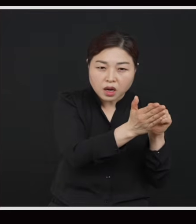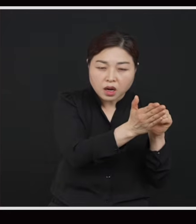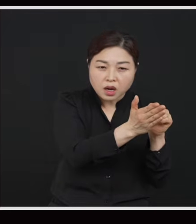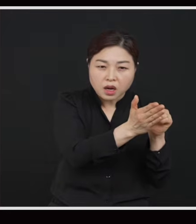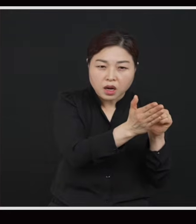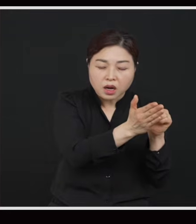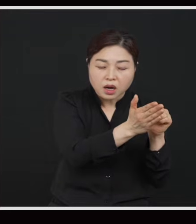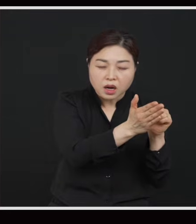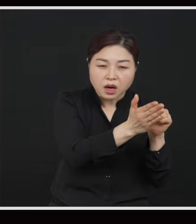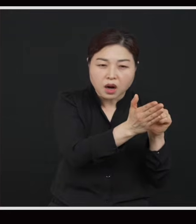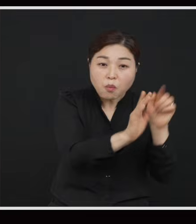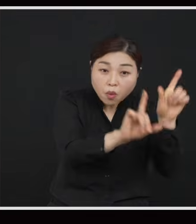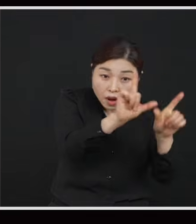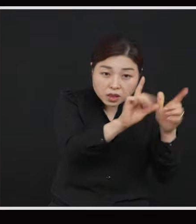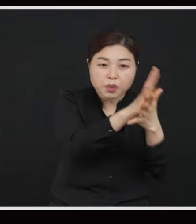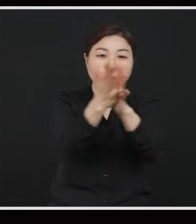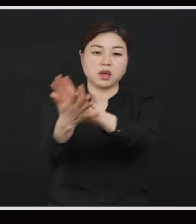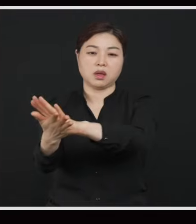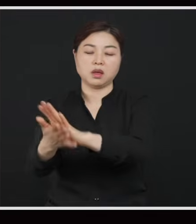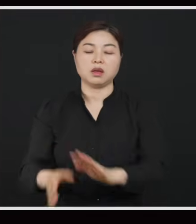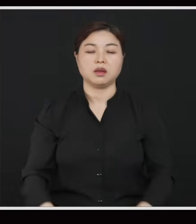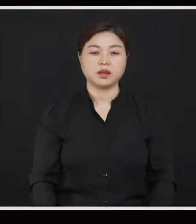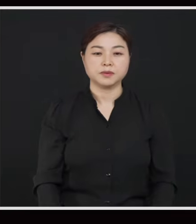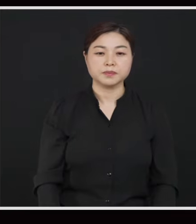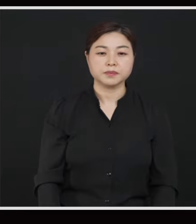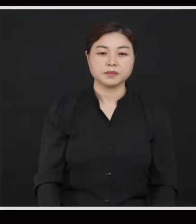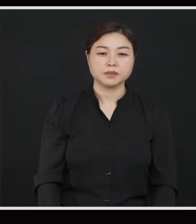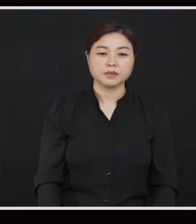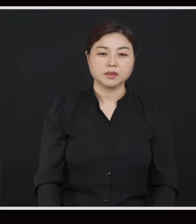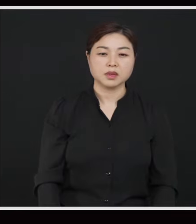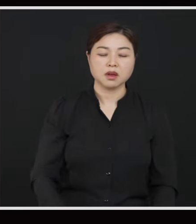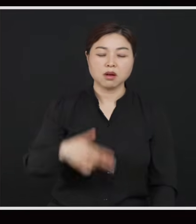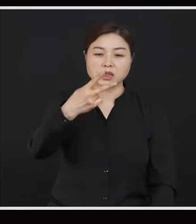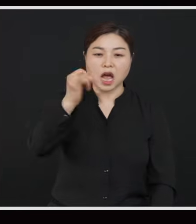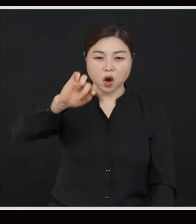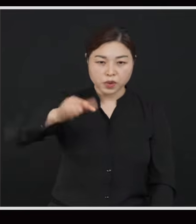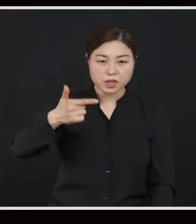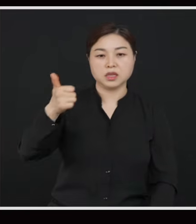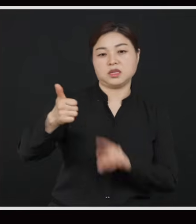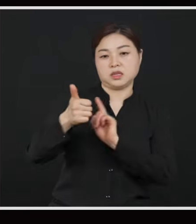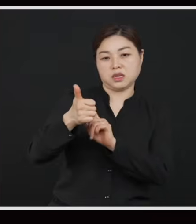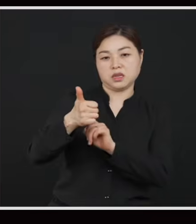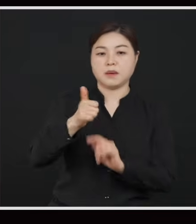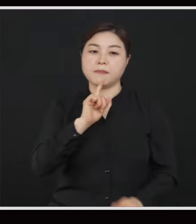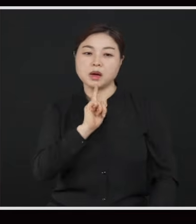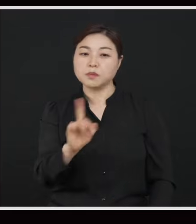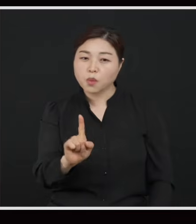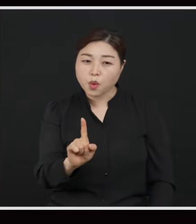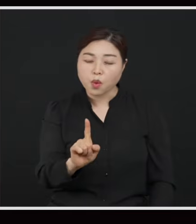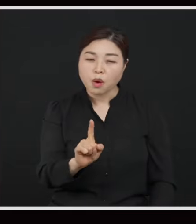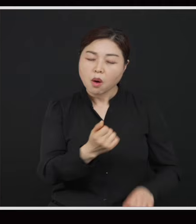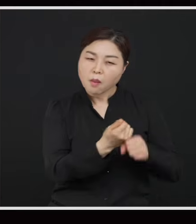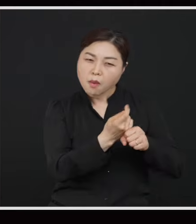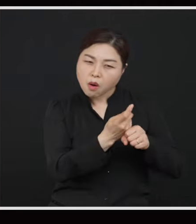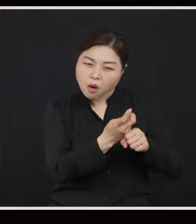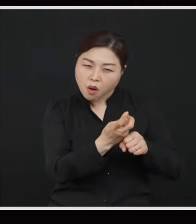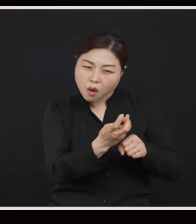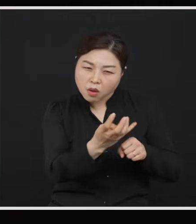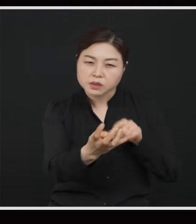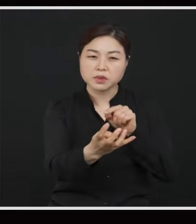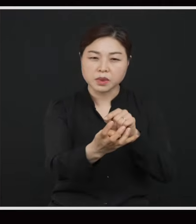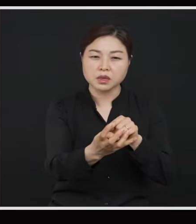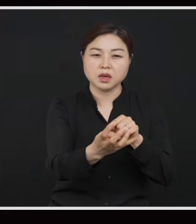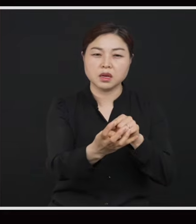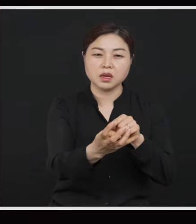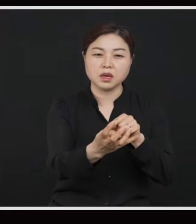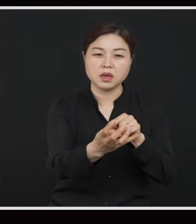생긴 게 이렇게 바뀌어요. 그래서 이 사람이 주장하는 것이 몇십 년 만에 육종업자가